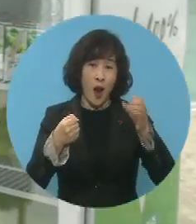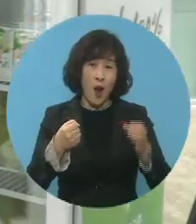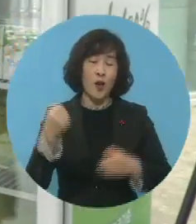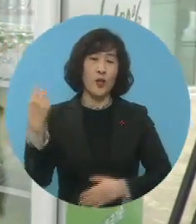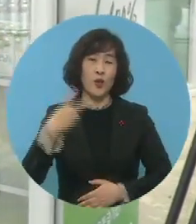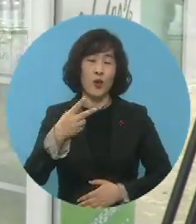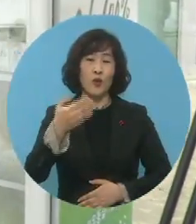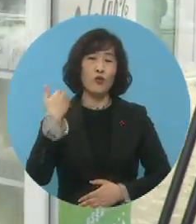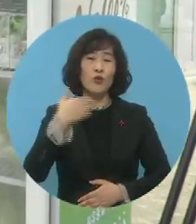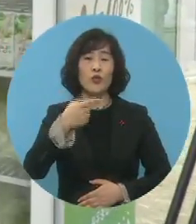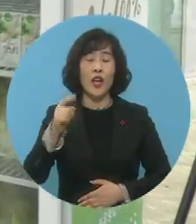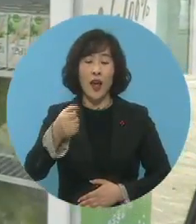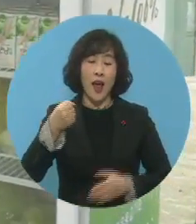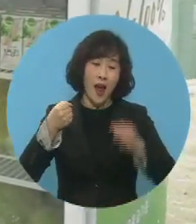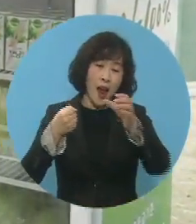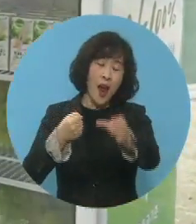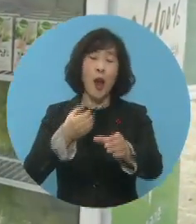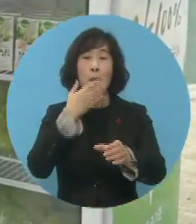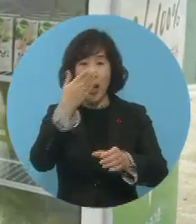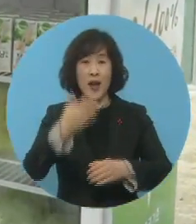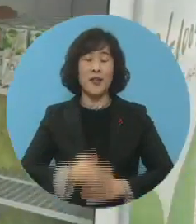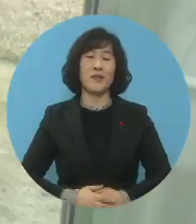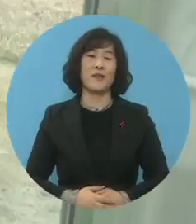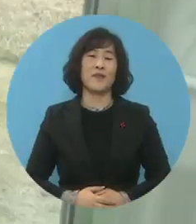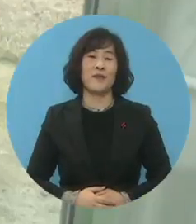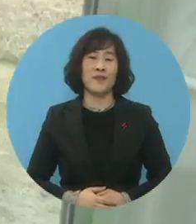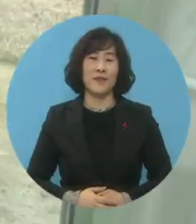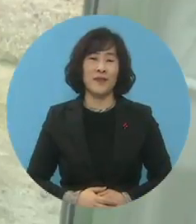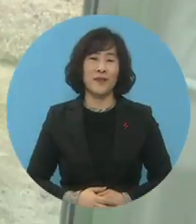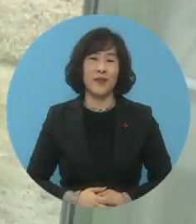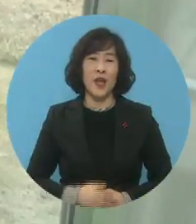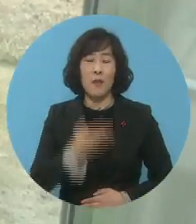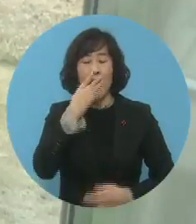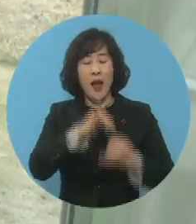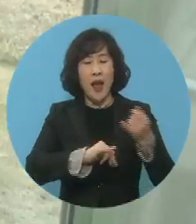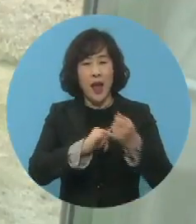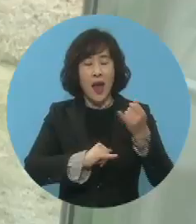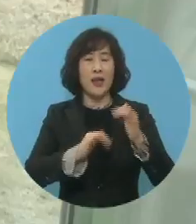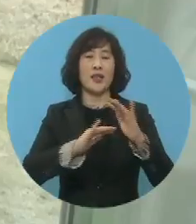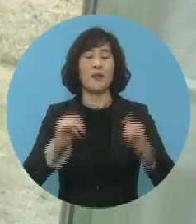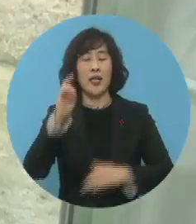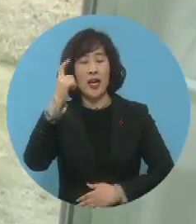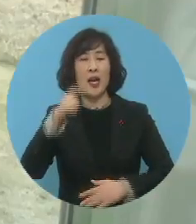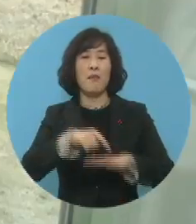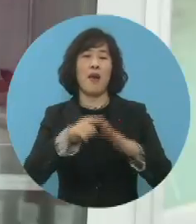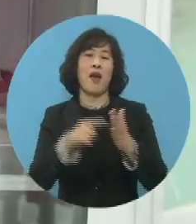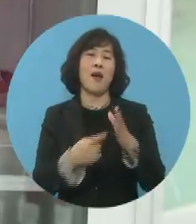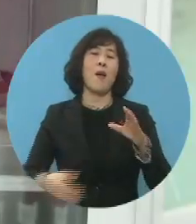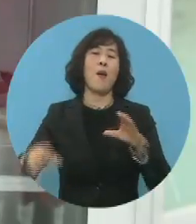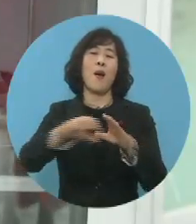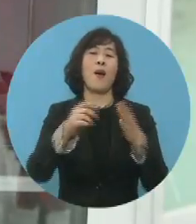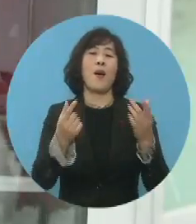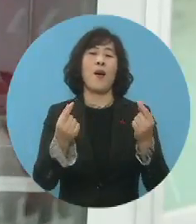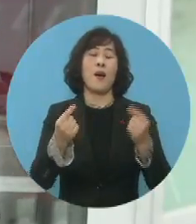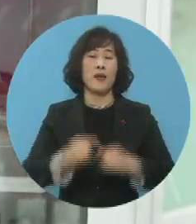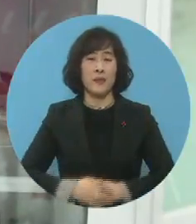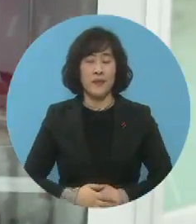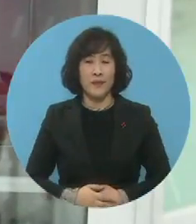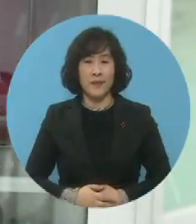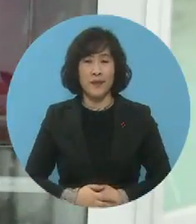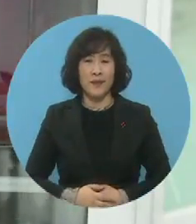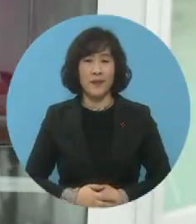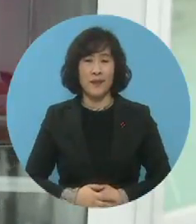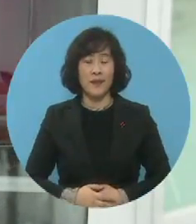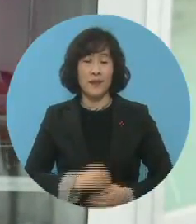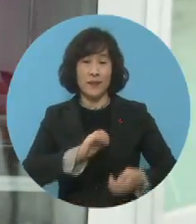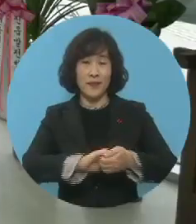꺼내 먹을 수 있고 또 누구나 채워놓을 수 있는 나눔 냉장고입니다. 끼니를 거르는 이웃을 생각하는 마음이 담겨